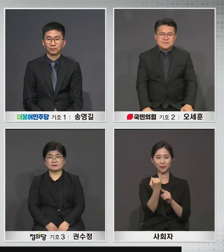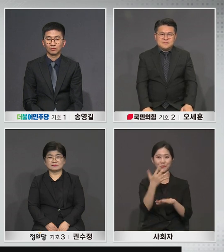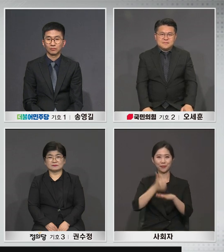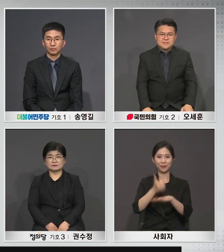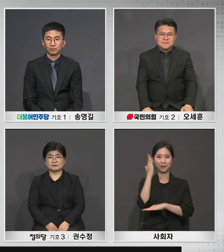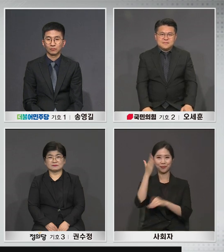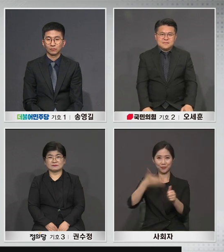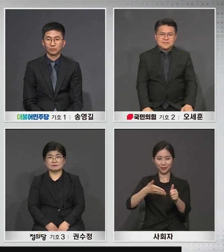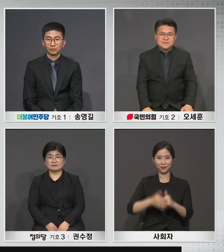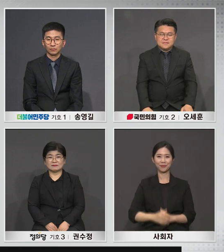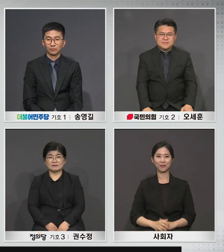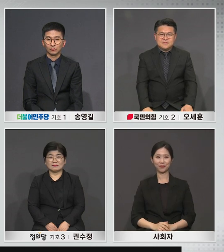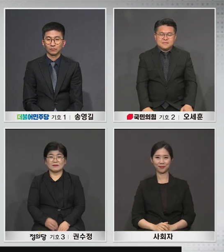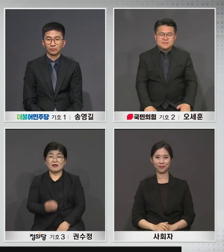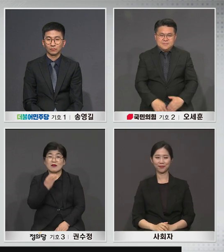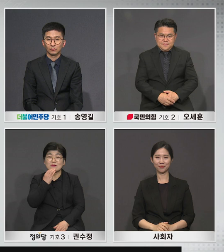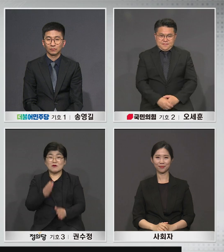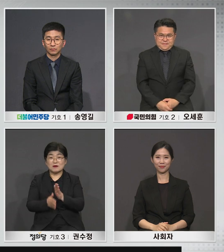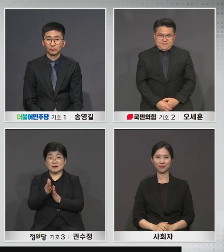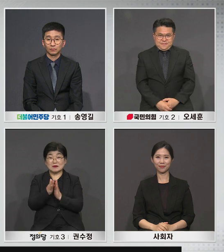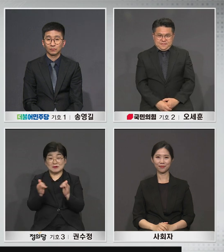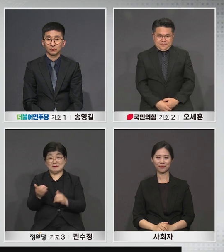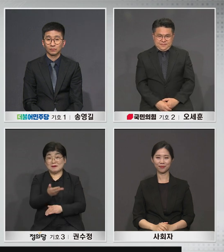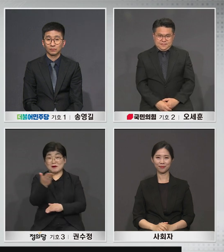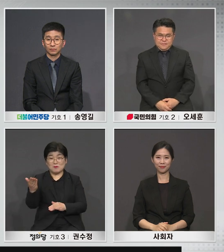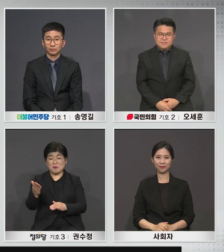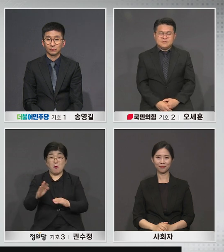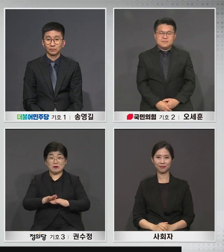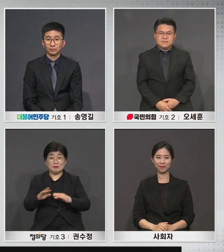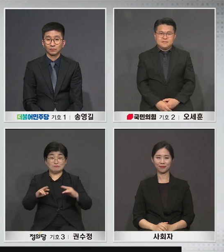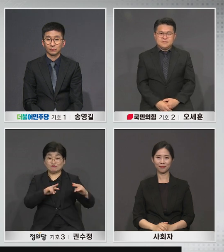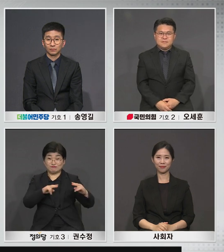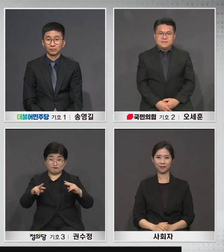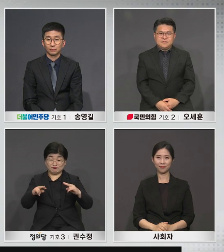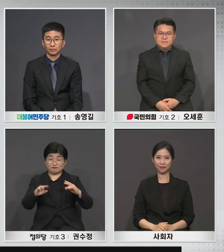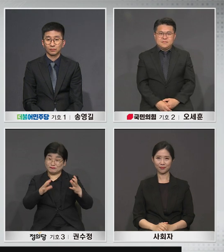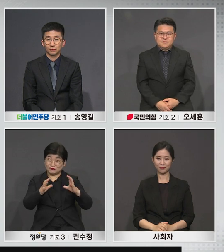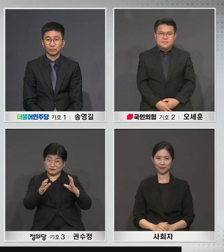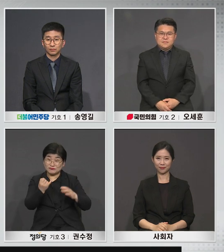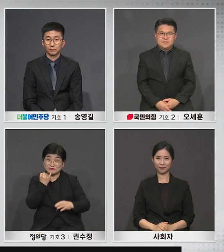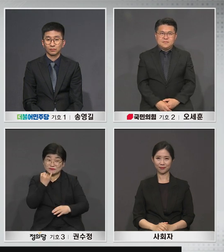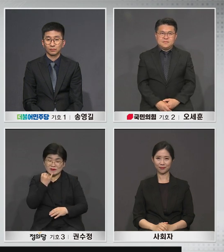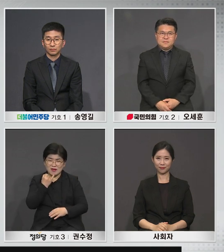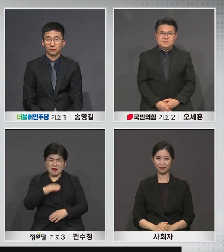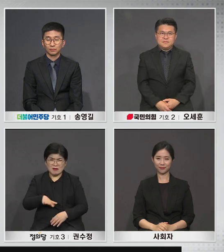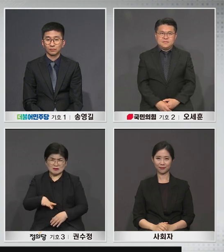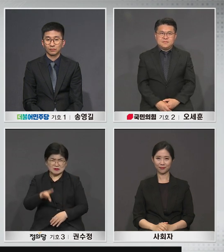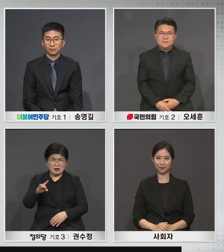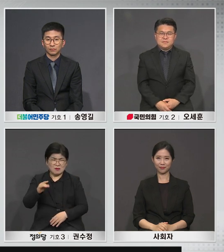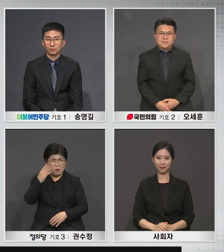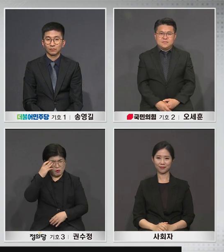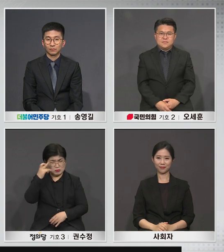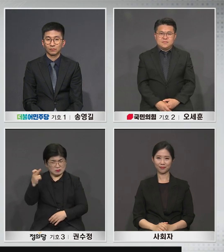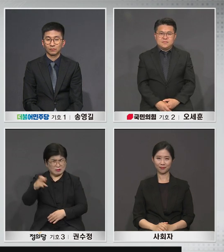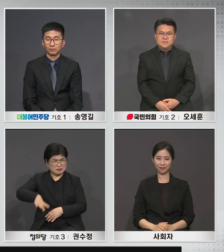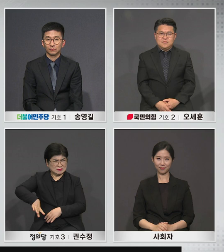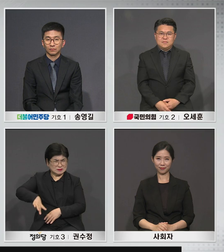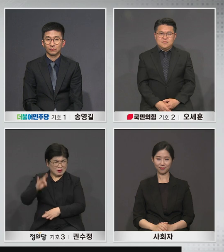네, 서울시민 여러분 오늘 토론 어떠셨습니까? 저는 이번 첫 유세를 용산 참사 현장에서 시작했습니다.